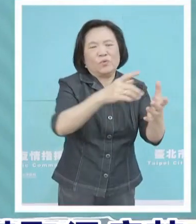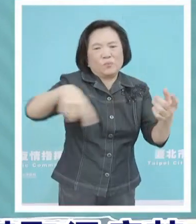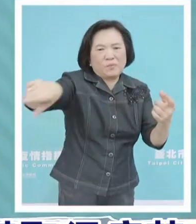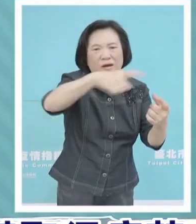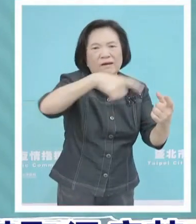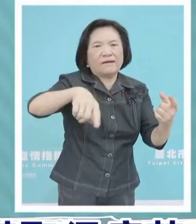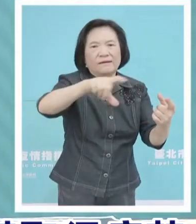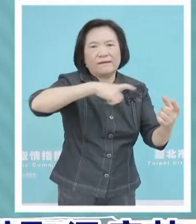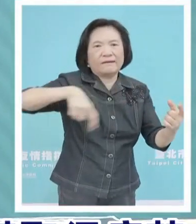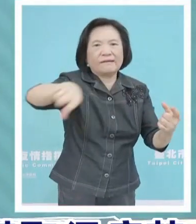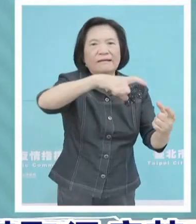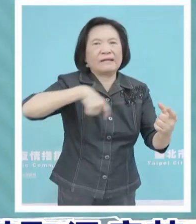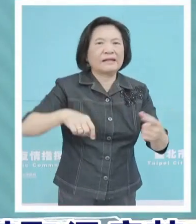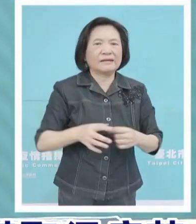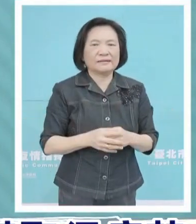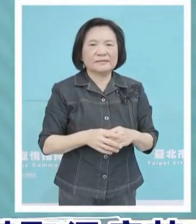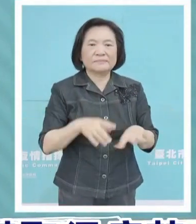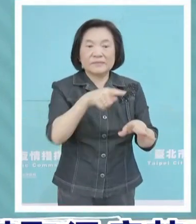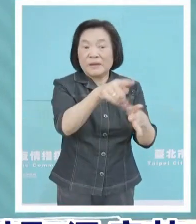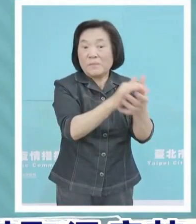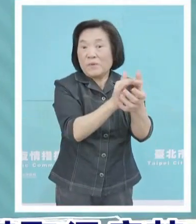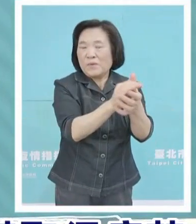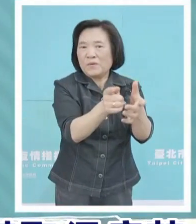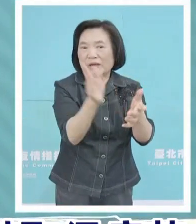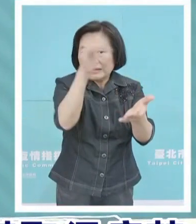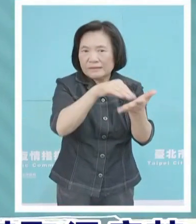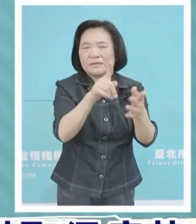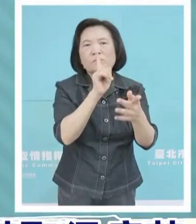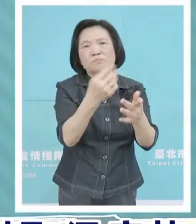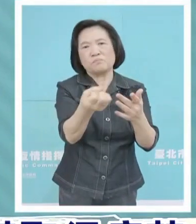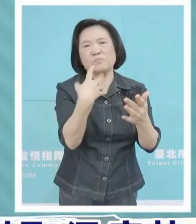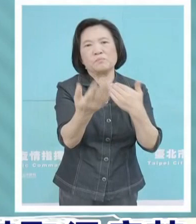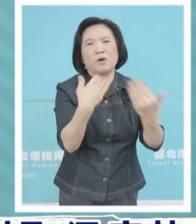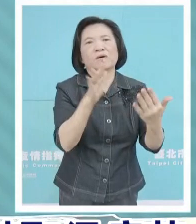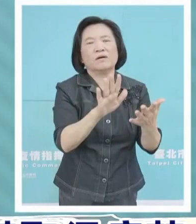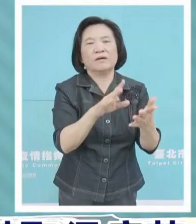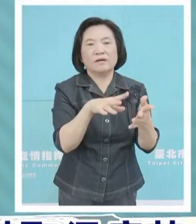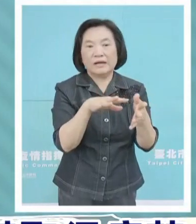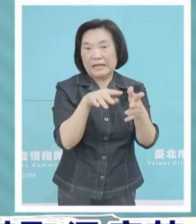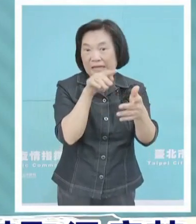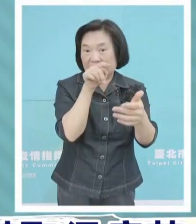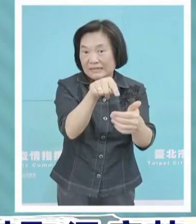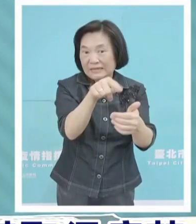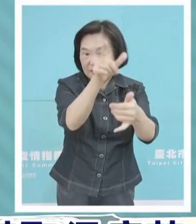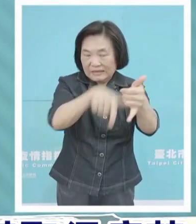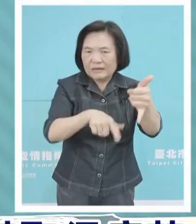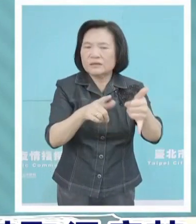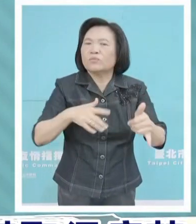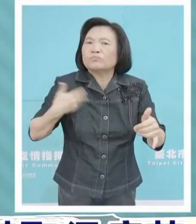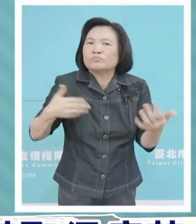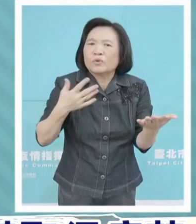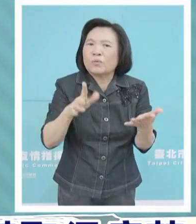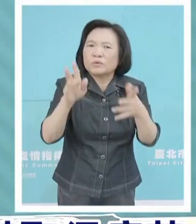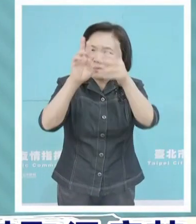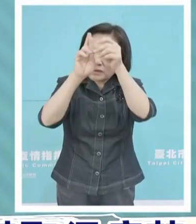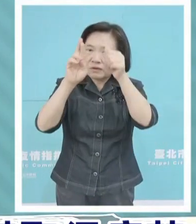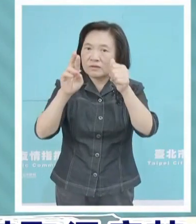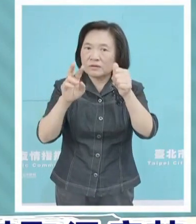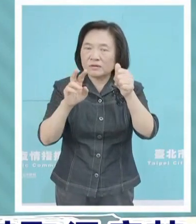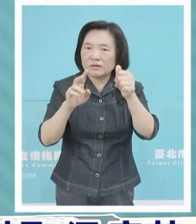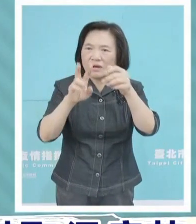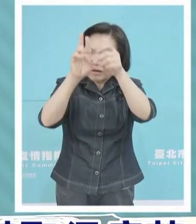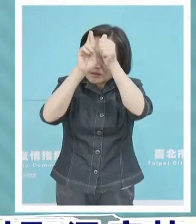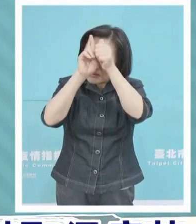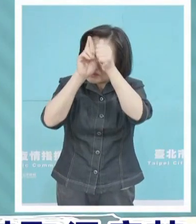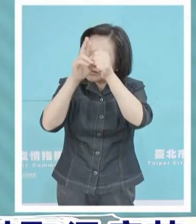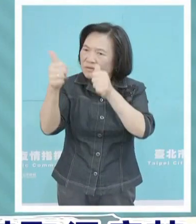这个朋友最后也很清楚地告诉我，他也不知道为什么许金川要谢谢我，可能他认为